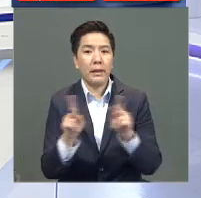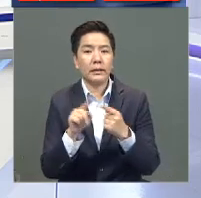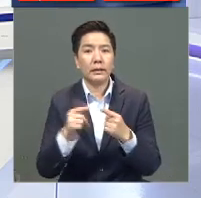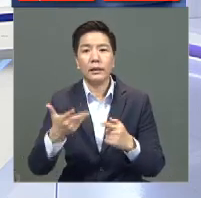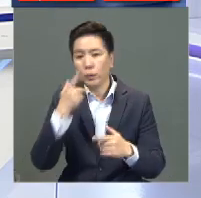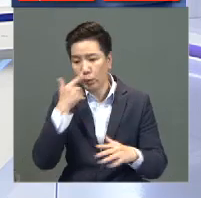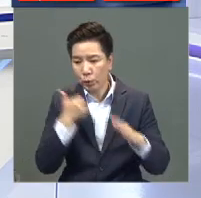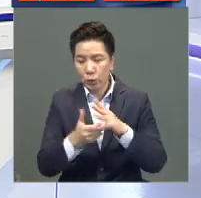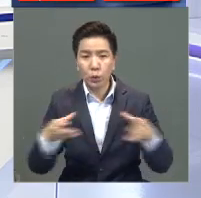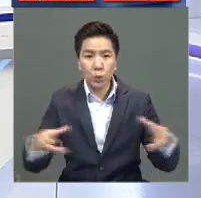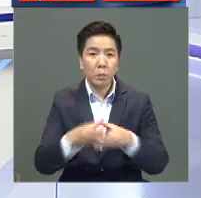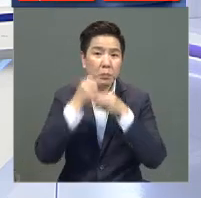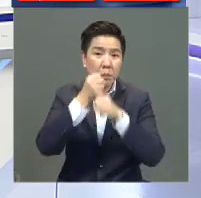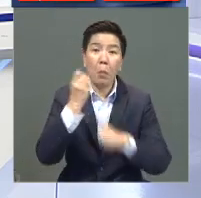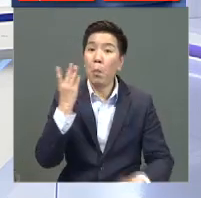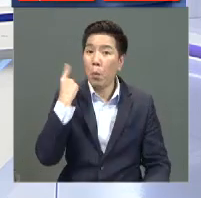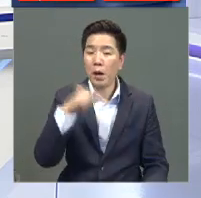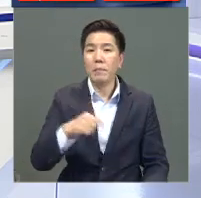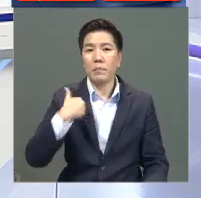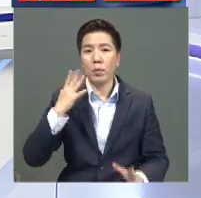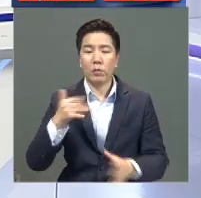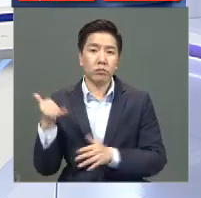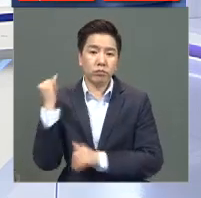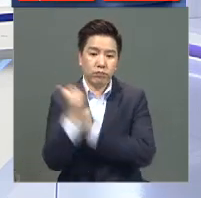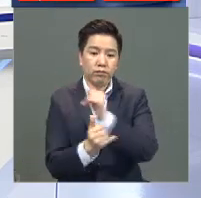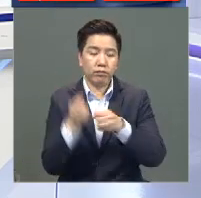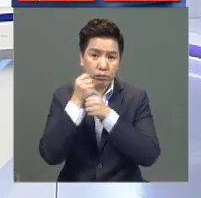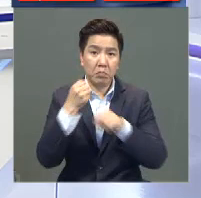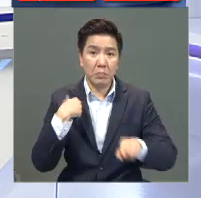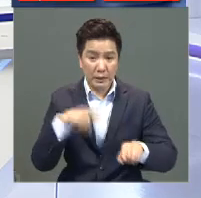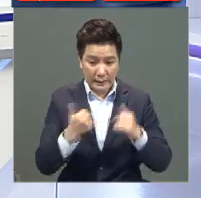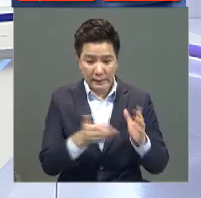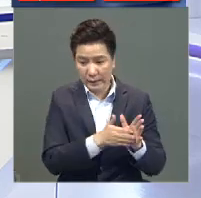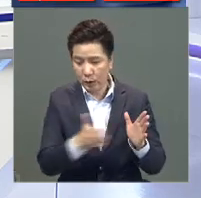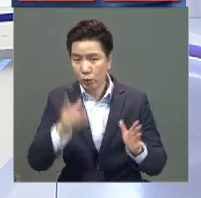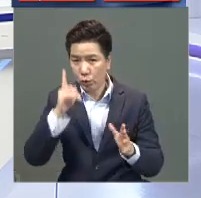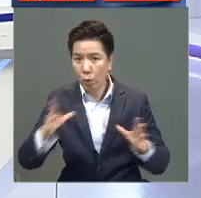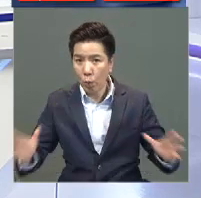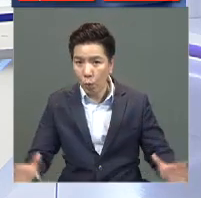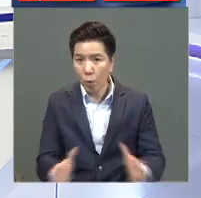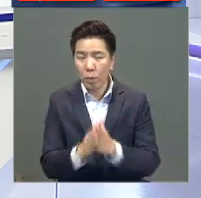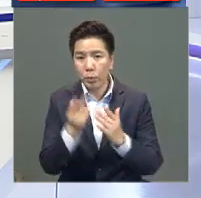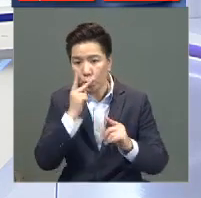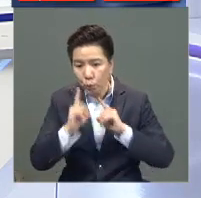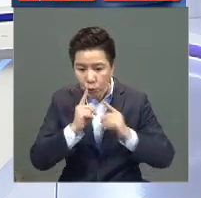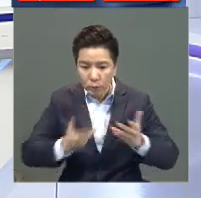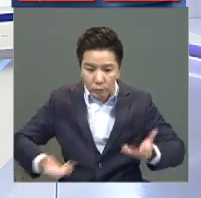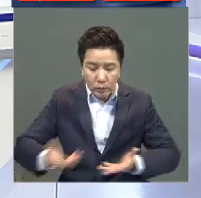นี่ยที่ลงไปชุมนุมเมื่อวานนี้ก็มีคนที่ลงไปชุมนุมเช่นเดียวกันหลังจากนี้เดี๋ยวเขาจะต้องรวบรวมมาเอาเข้